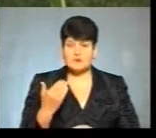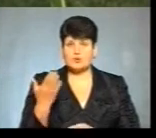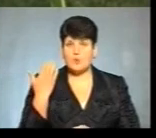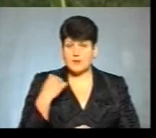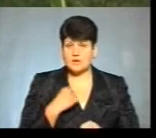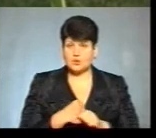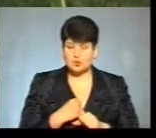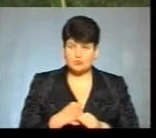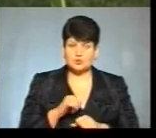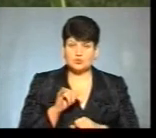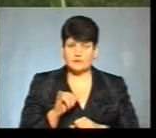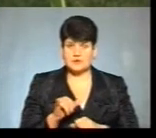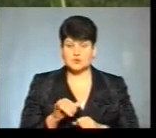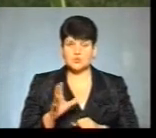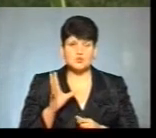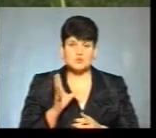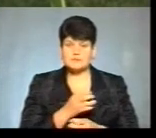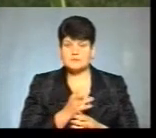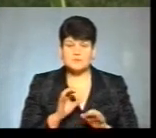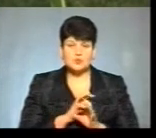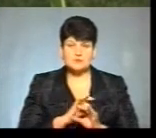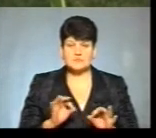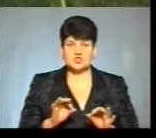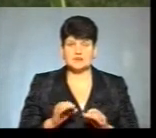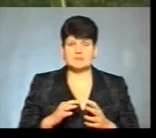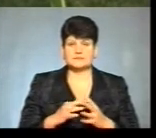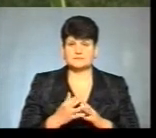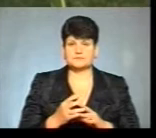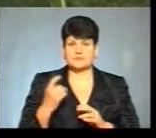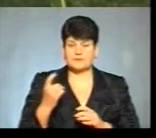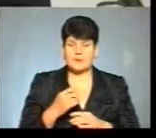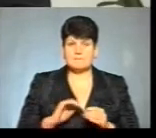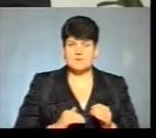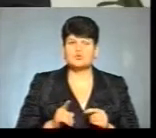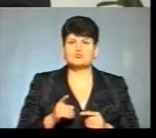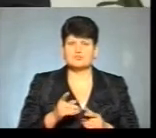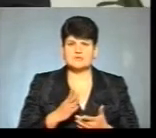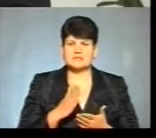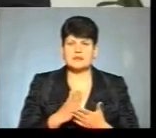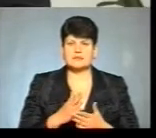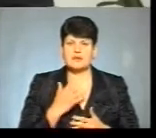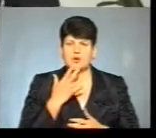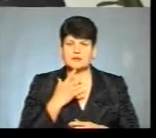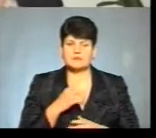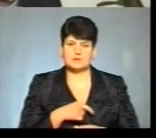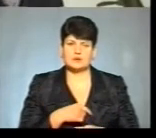У вас успішний аграрний бізнес. Чому ви вирішили стати народним депутатом? Ну, найперше, я думаю,